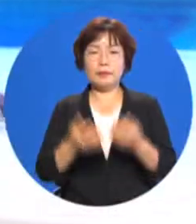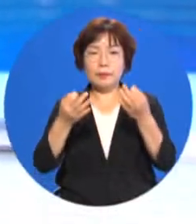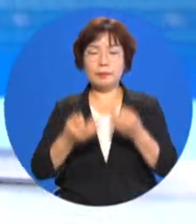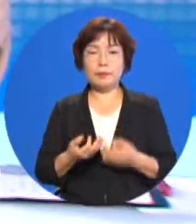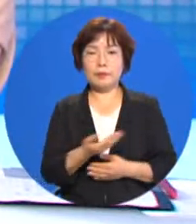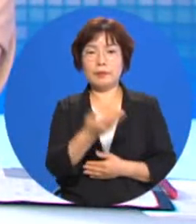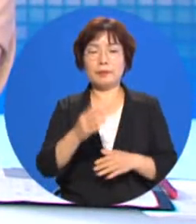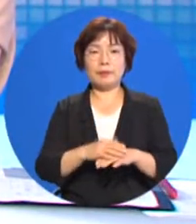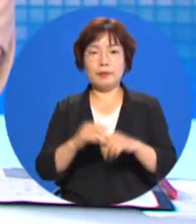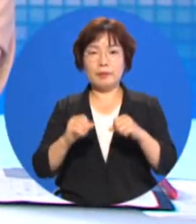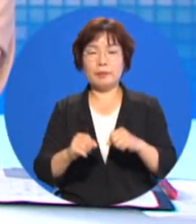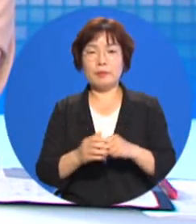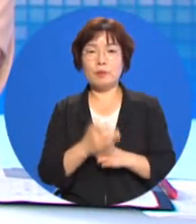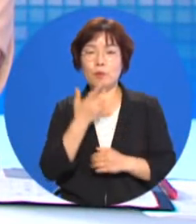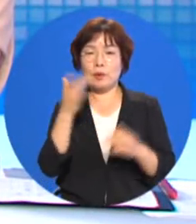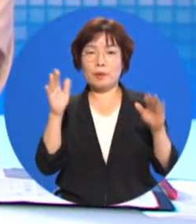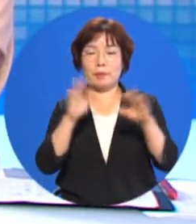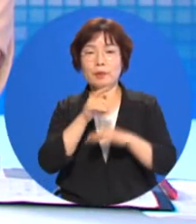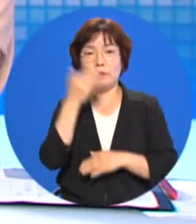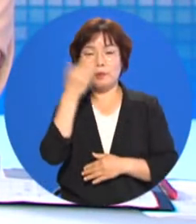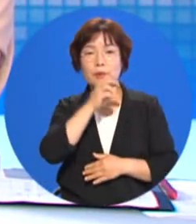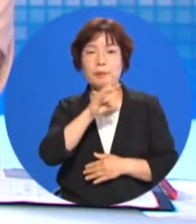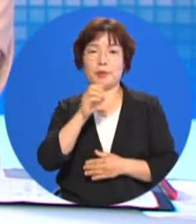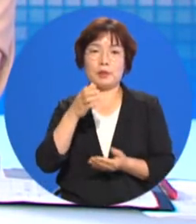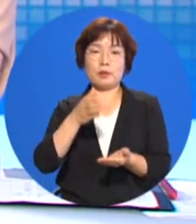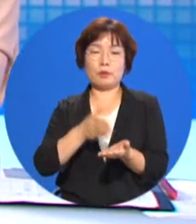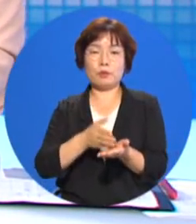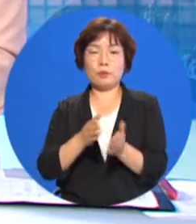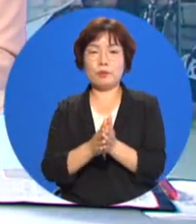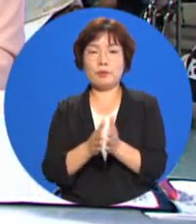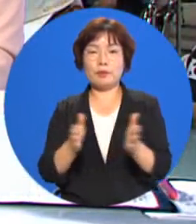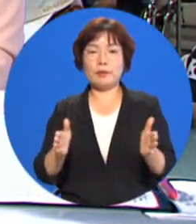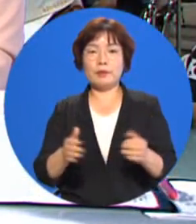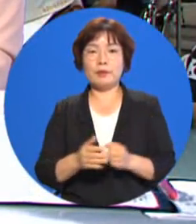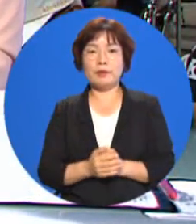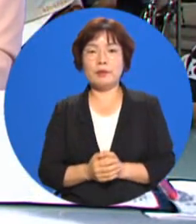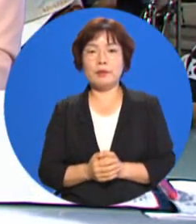시청자 여러분 안녕하십니까? 화요일 밤 여수 MBC 뉴스데스크입니다.